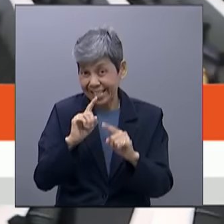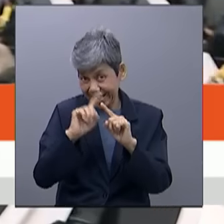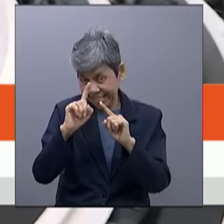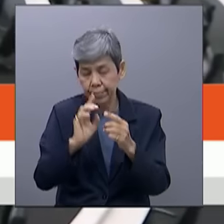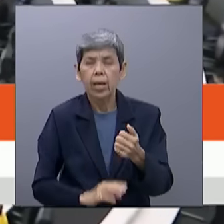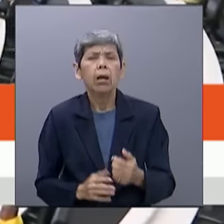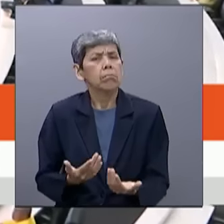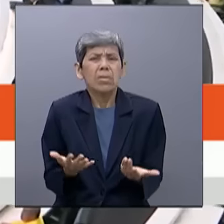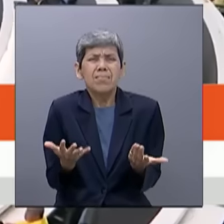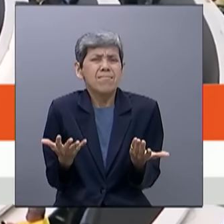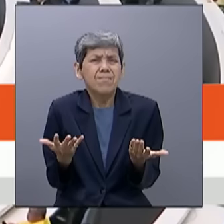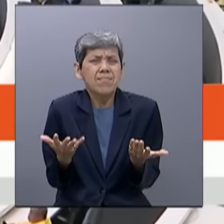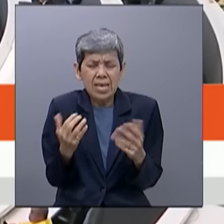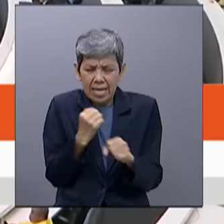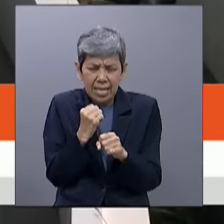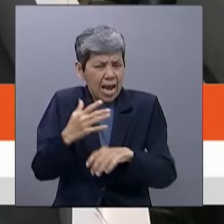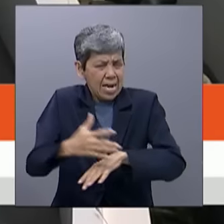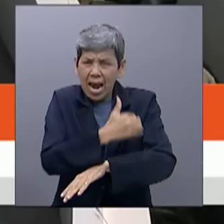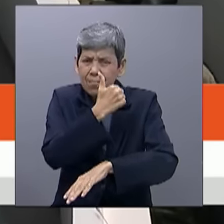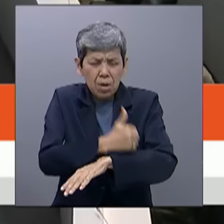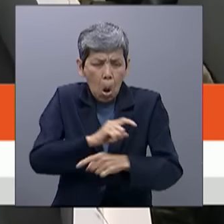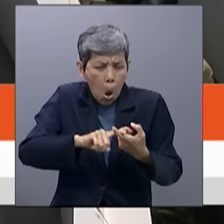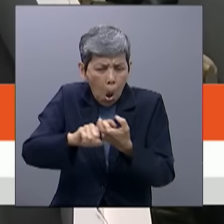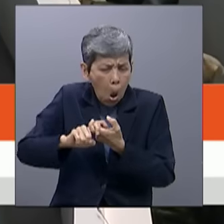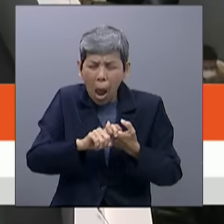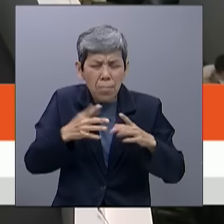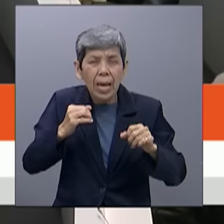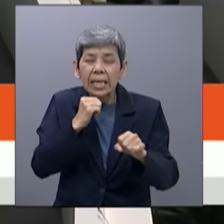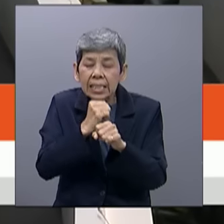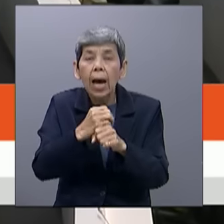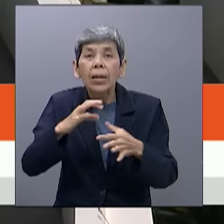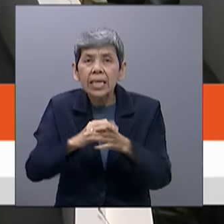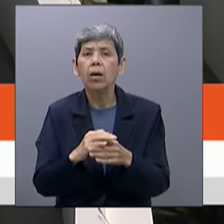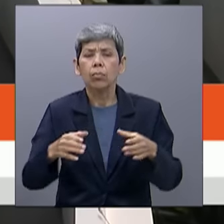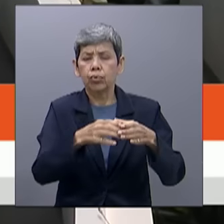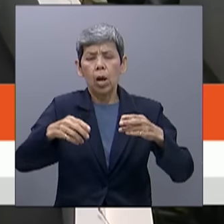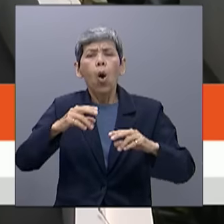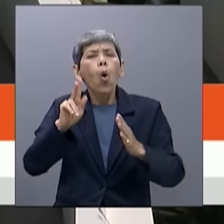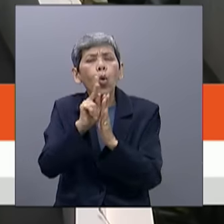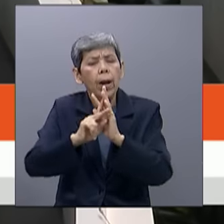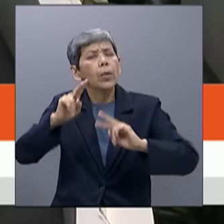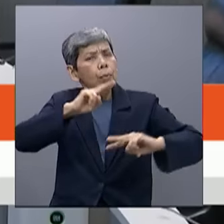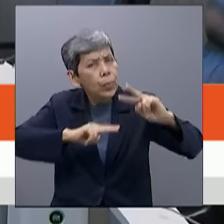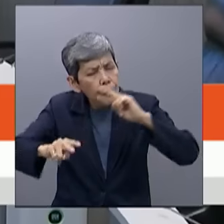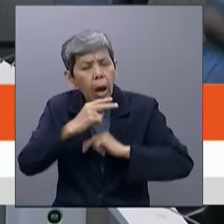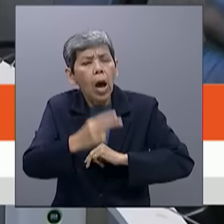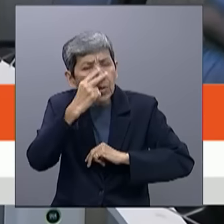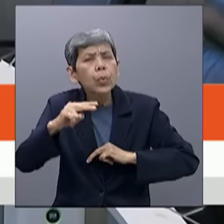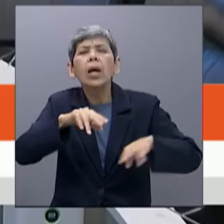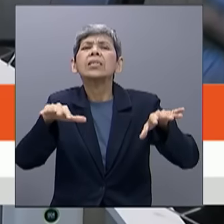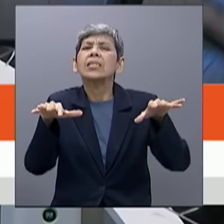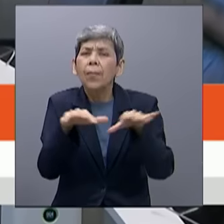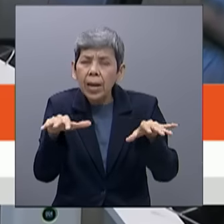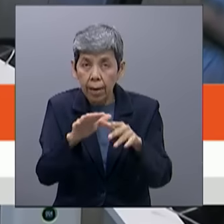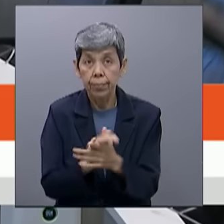พราะฉะนั้นไม่มีเหตุผลทางการเมืองเท่าไหร่เลยมันเป็นเพียงสภากันกรองตรวจสอบเท่านั้นเอง